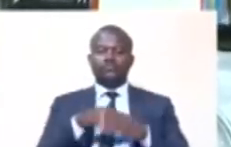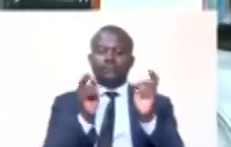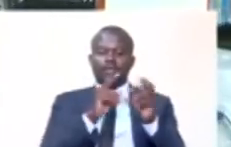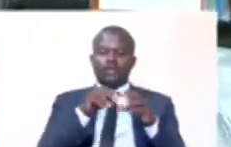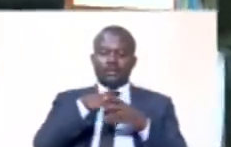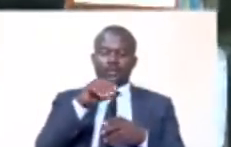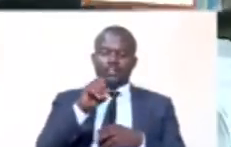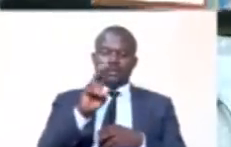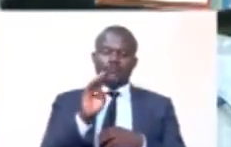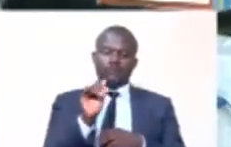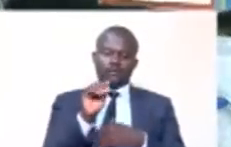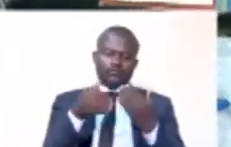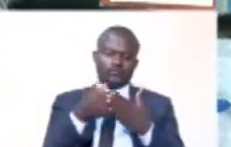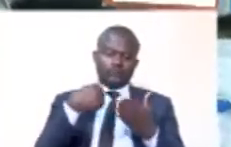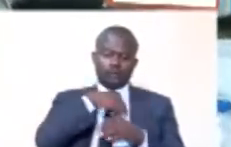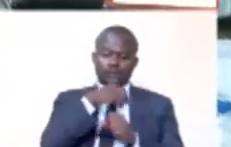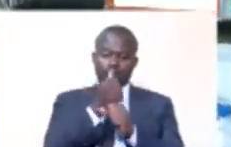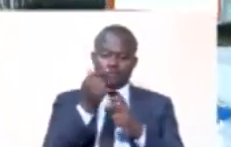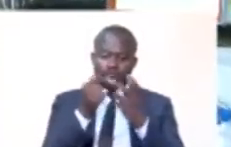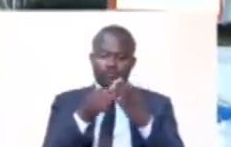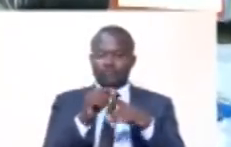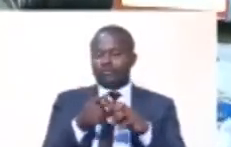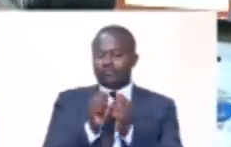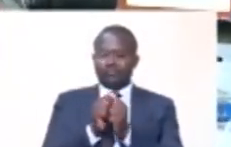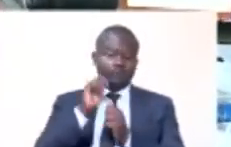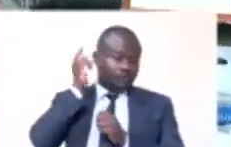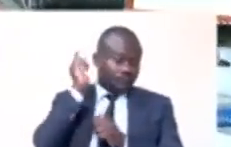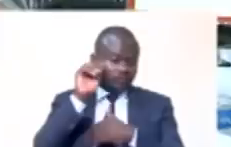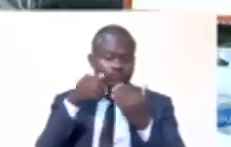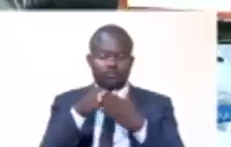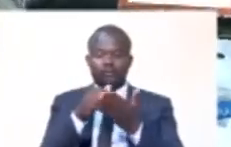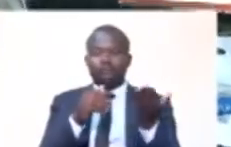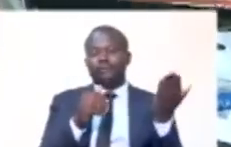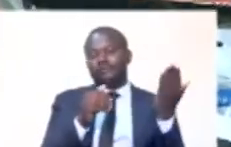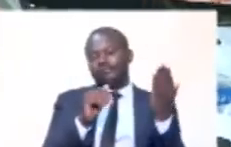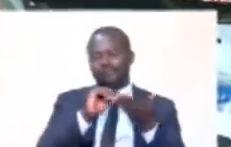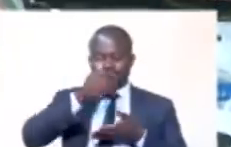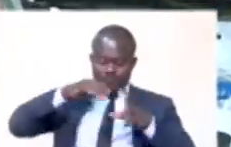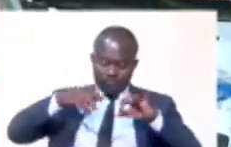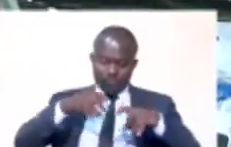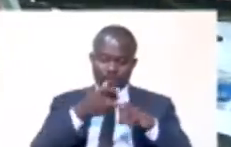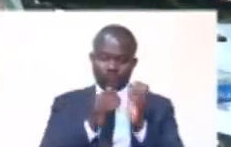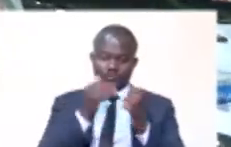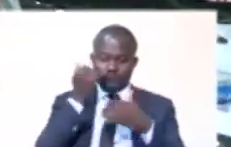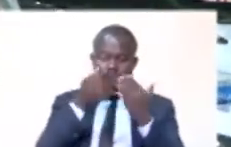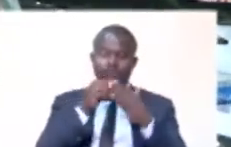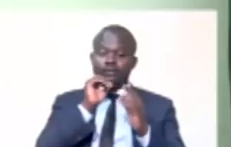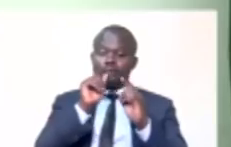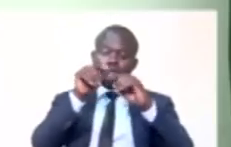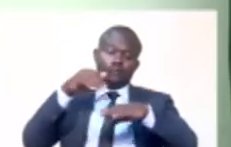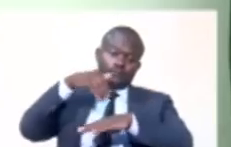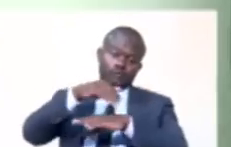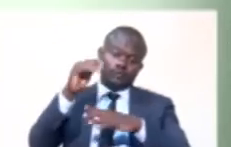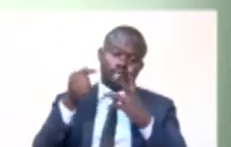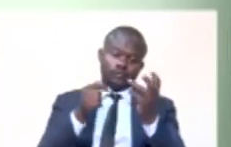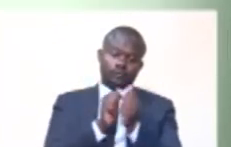turangurayo produits zitandukanye. Hari amatelefone amakompyuta ariko yutajyagayo wanatumaga